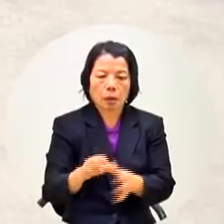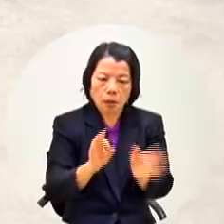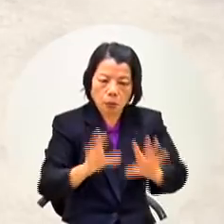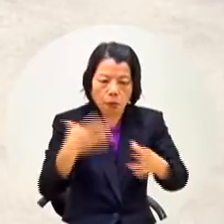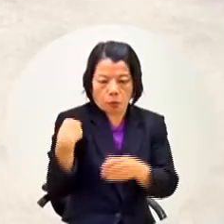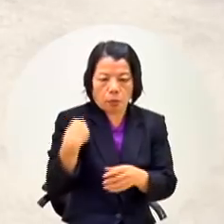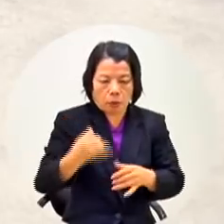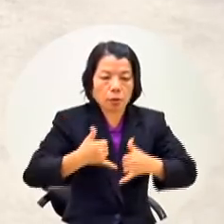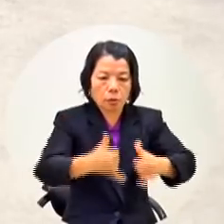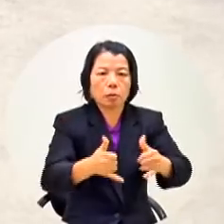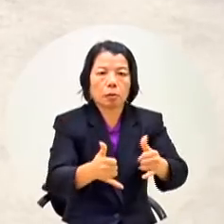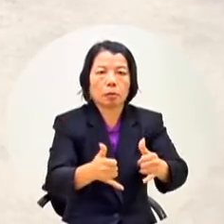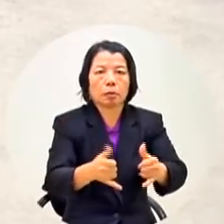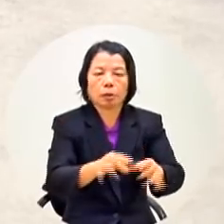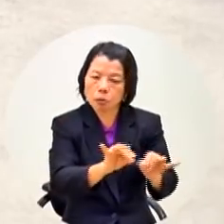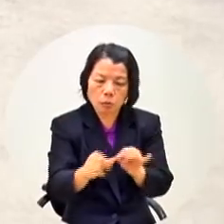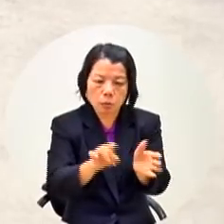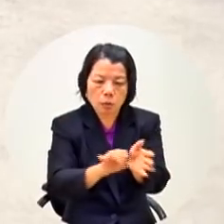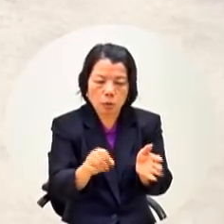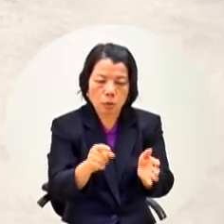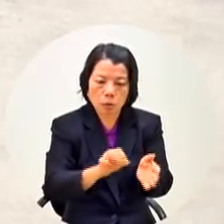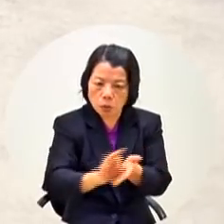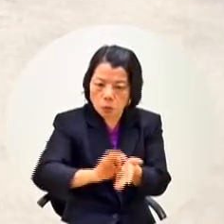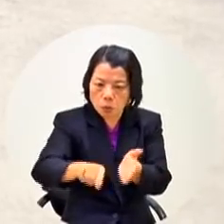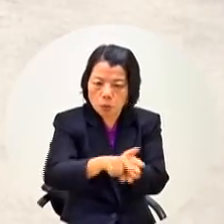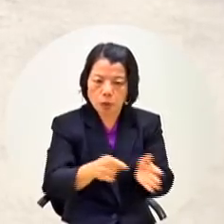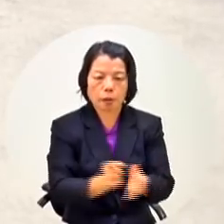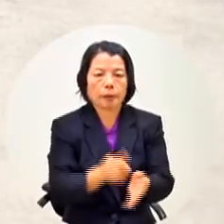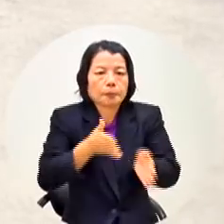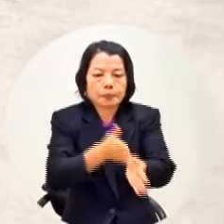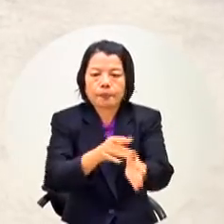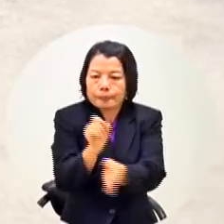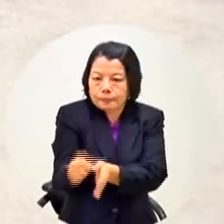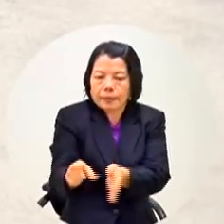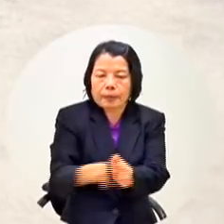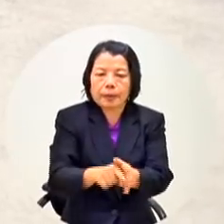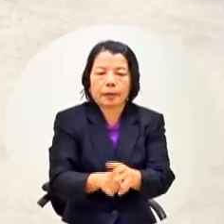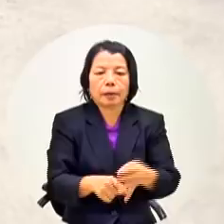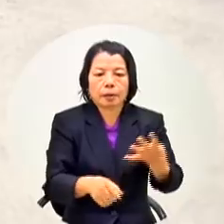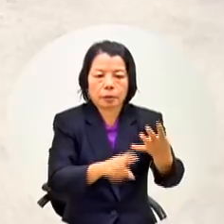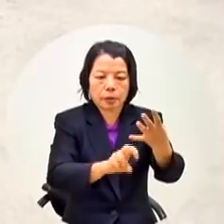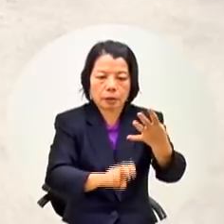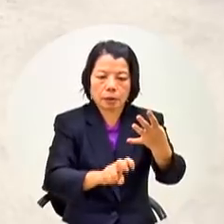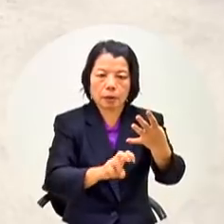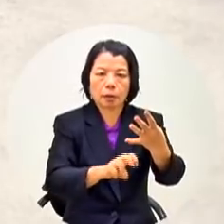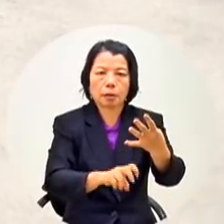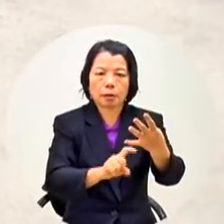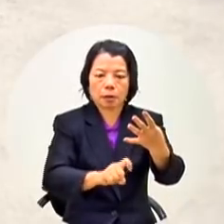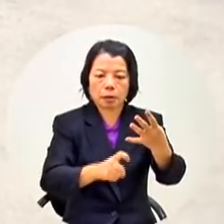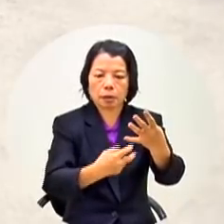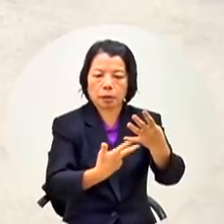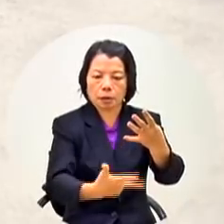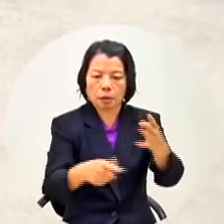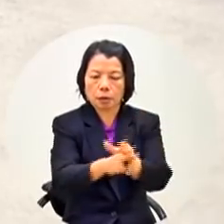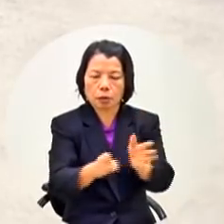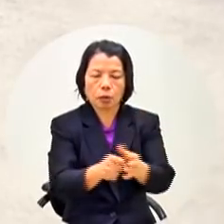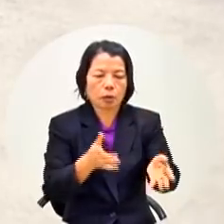轻市府负担，因此呢，本府在去年3月17号向中央争取列车补助，那将总建设经费调